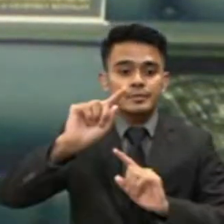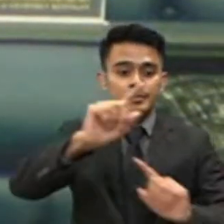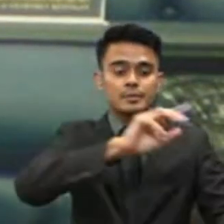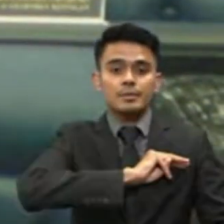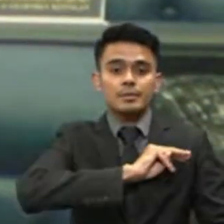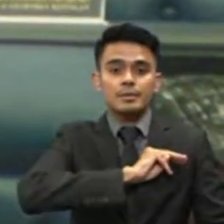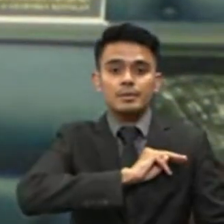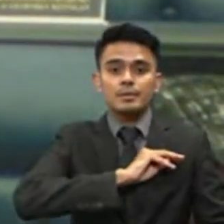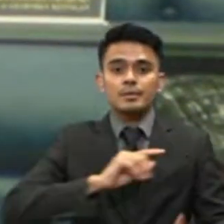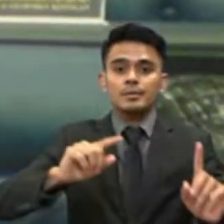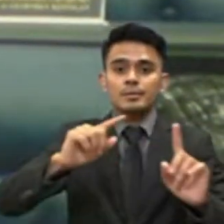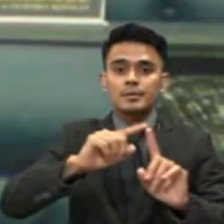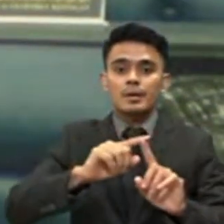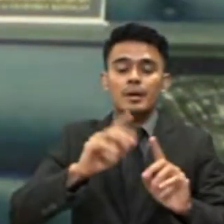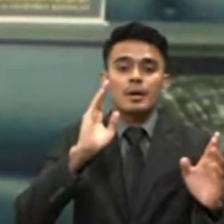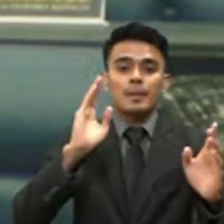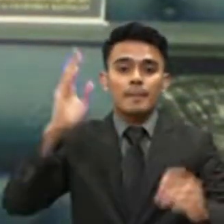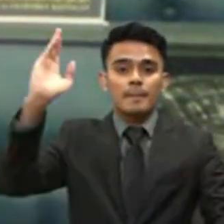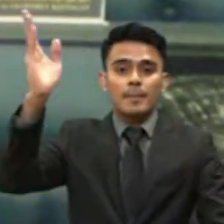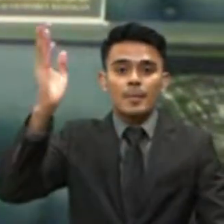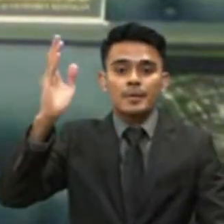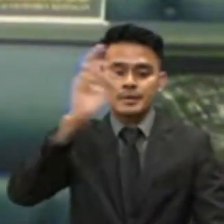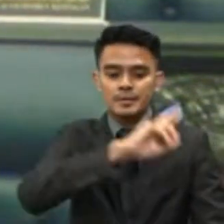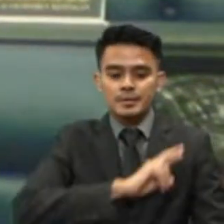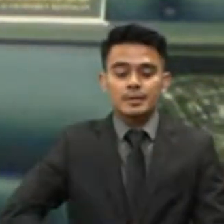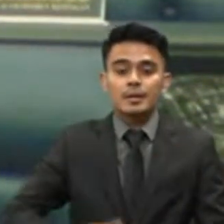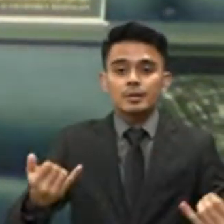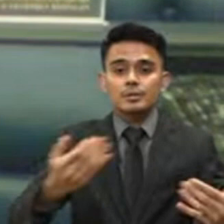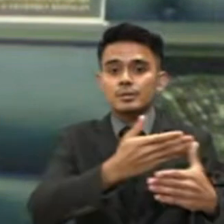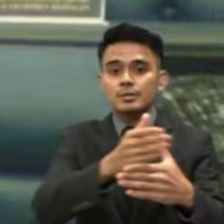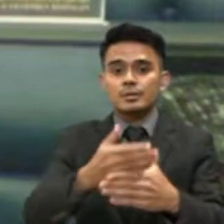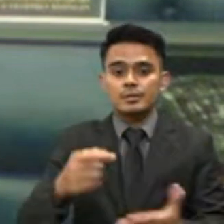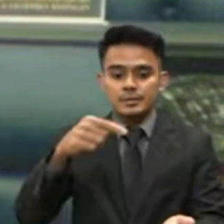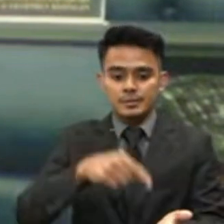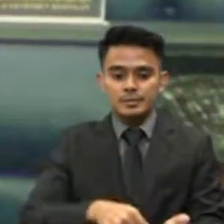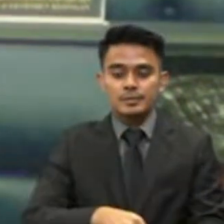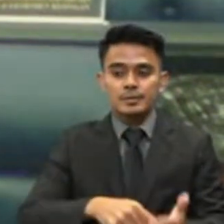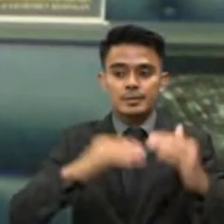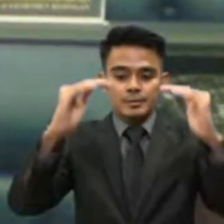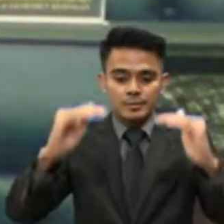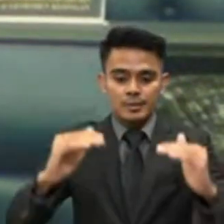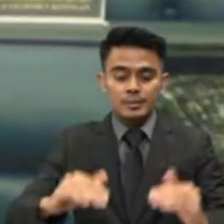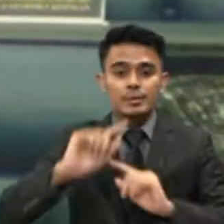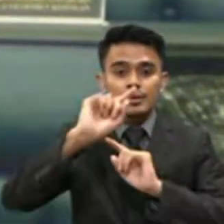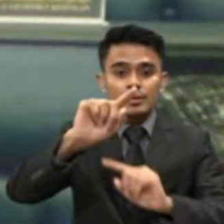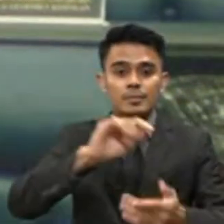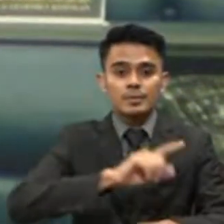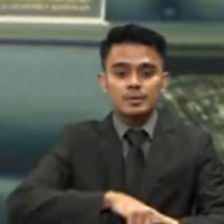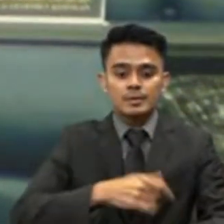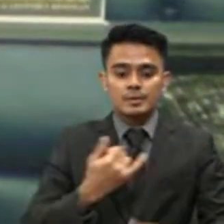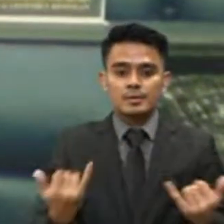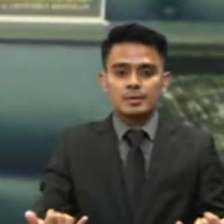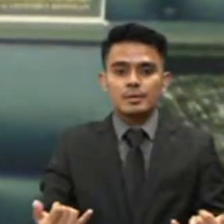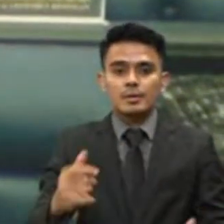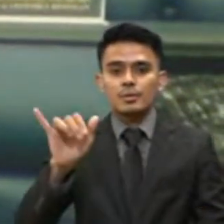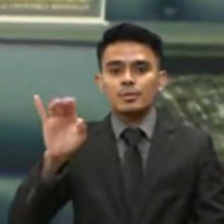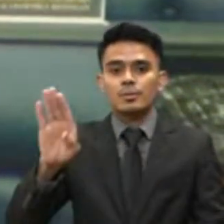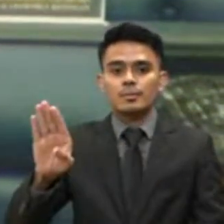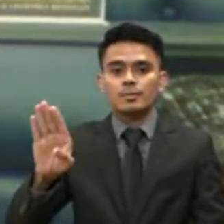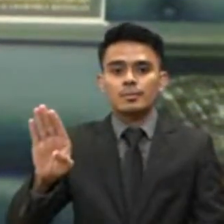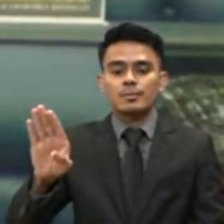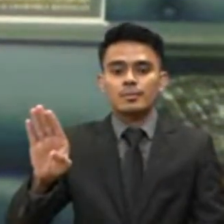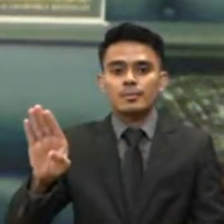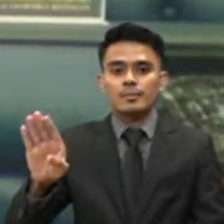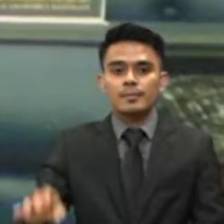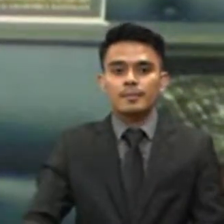boleh diturunkan karena kita sekarang pun tidak tertekan dengan masalah nilai mata uang kita